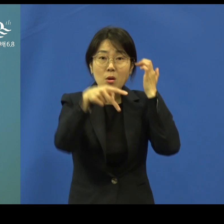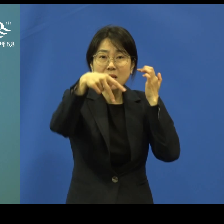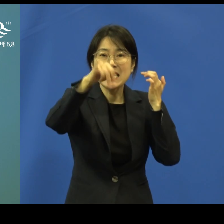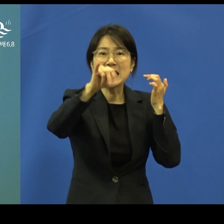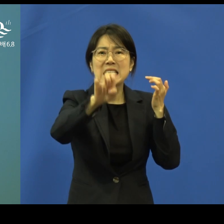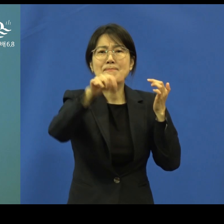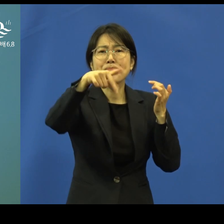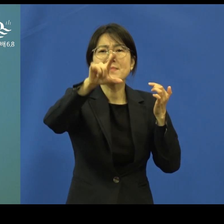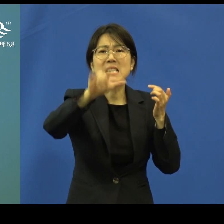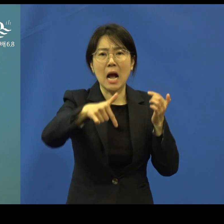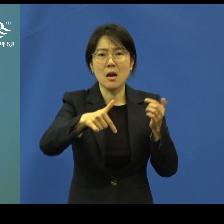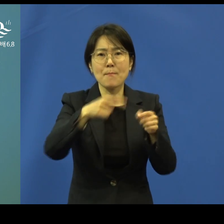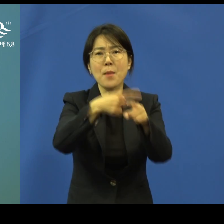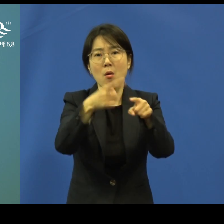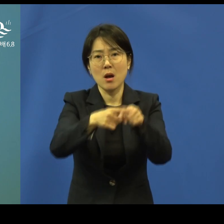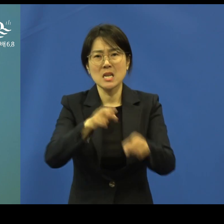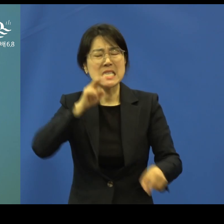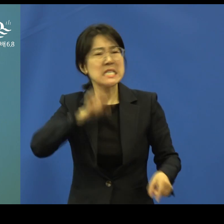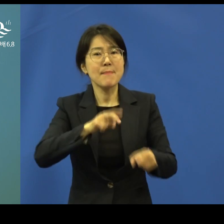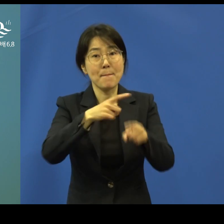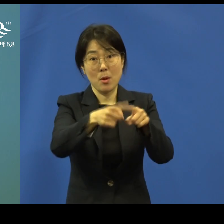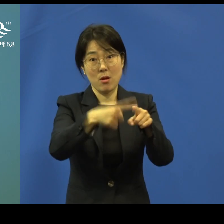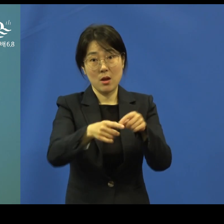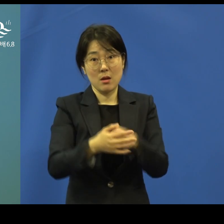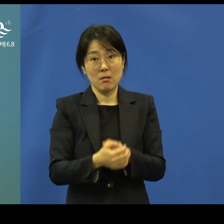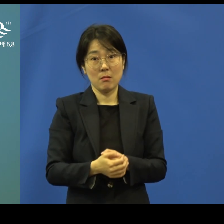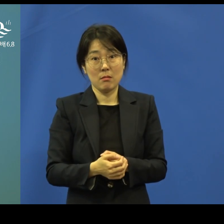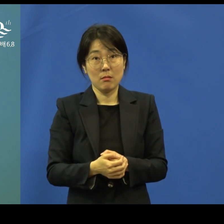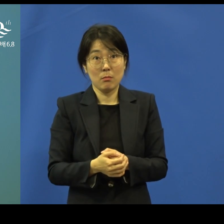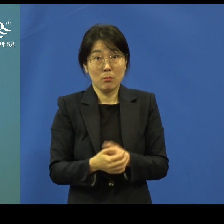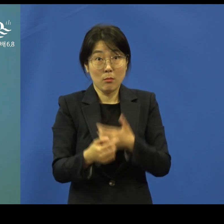거잖아요. 심각한 거거든요.